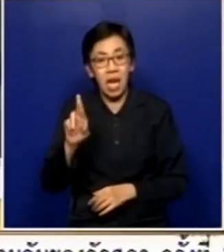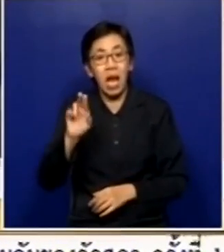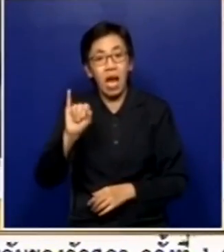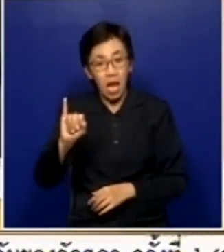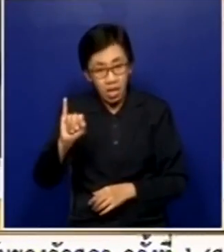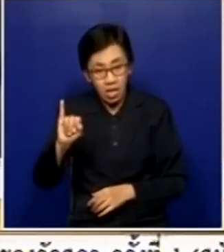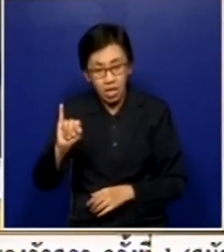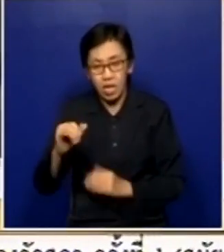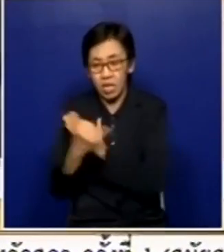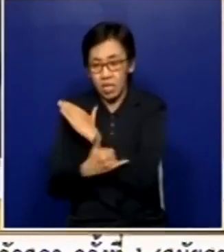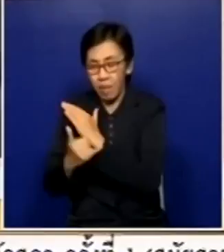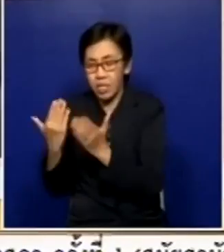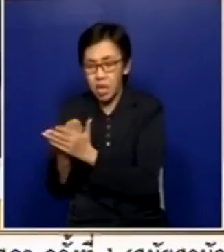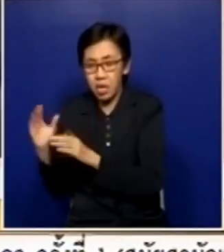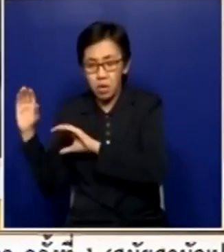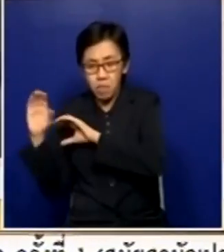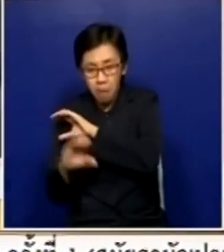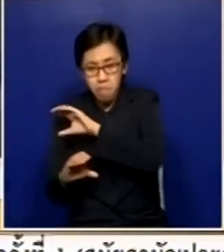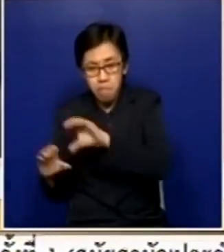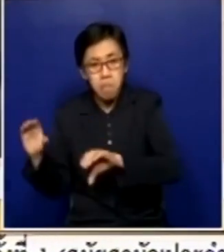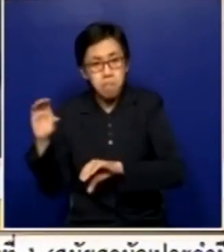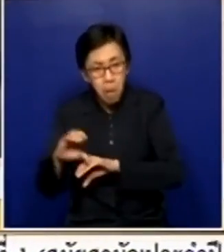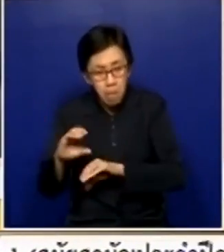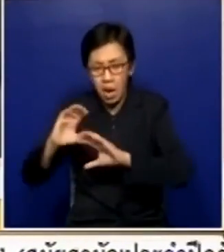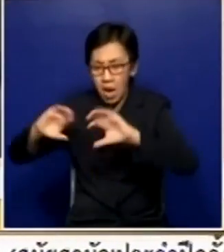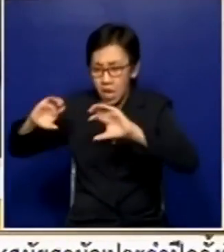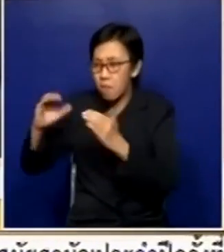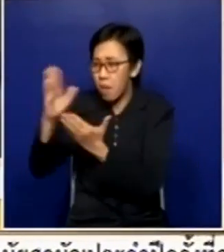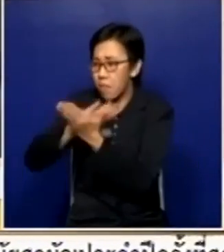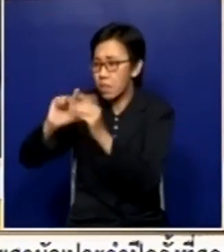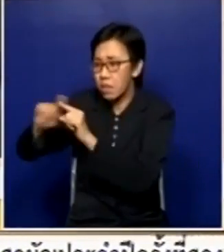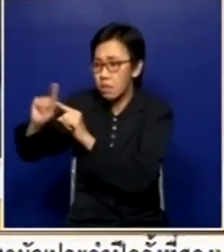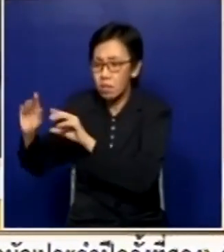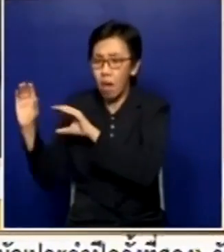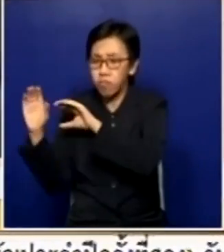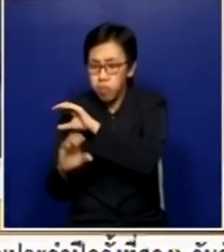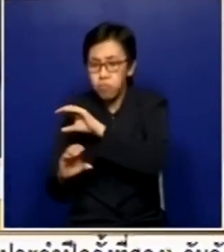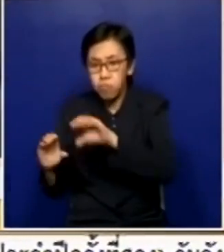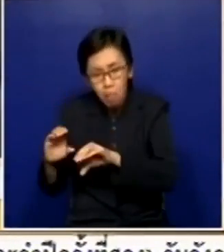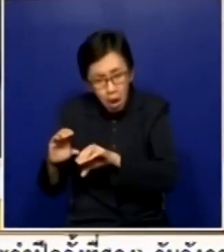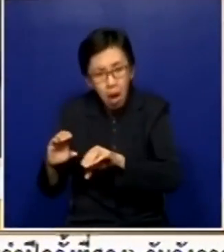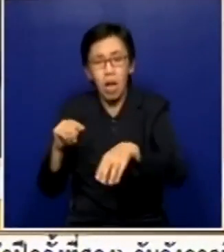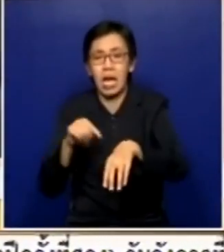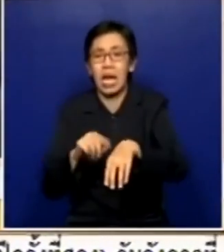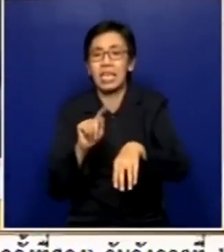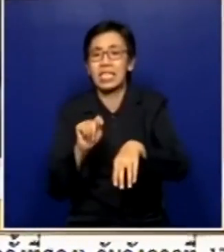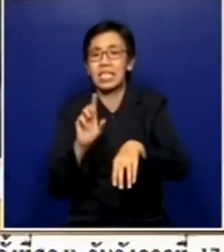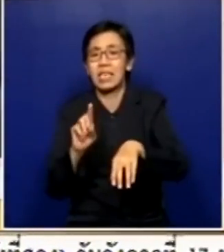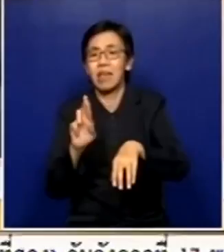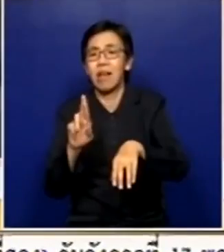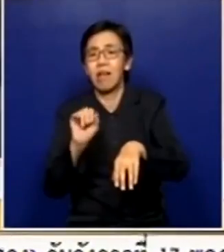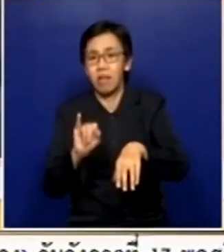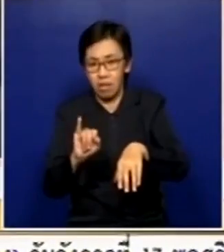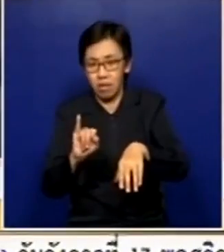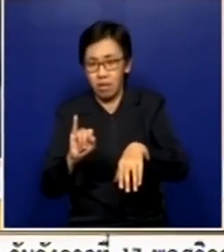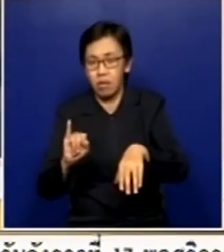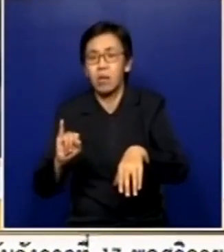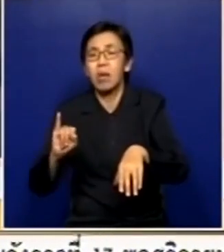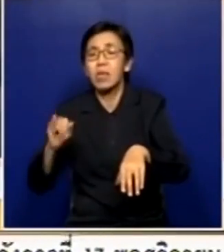ประเทศจะร้ายรัตน์มีการและจัดไปฉะนั้น